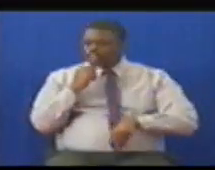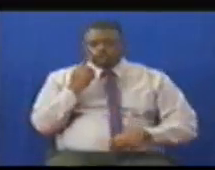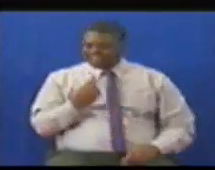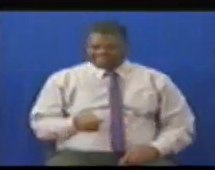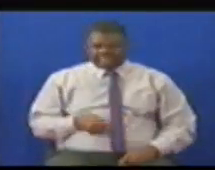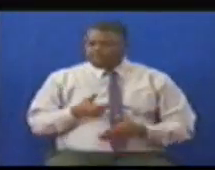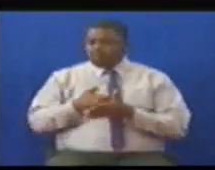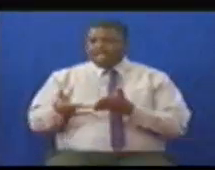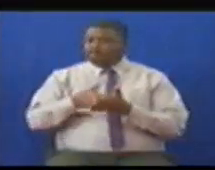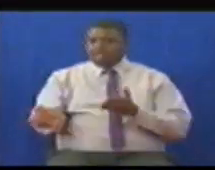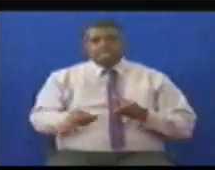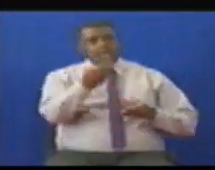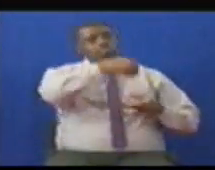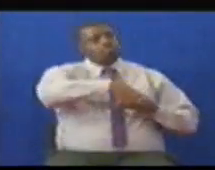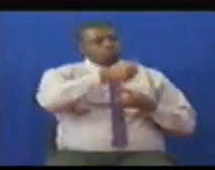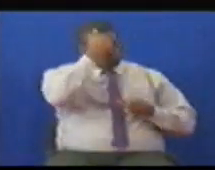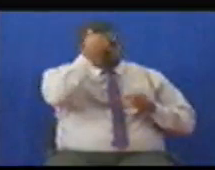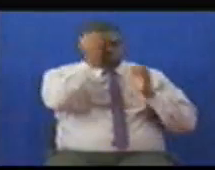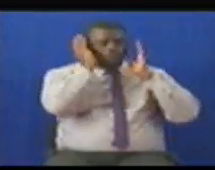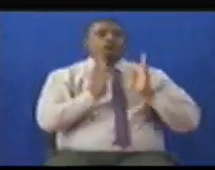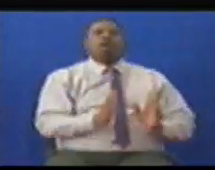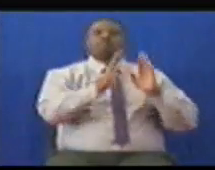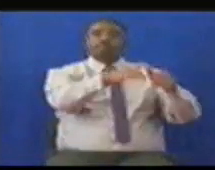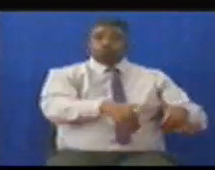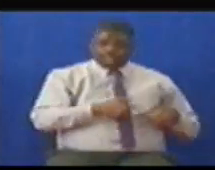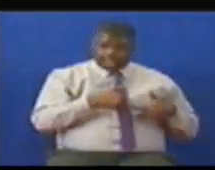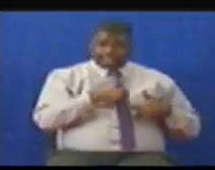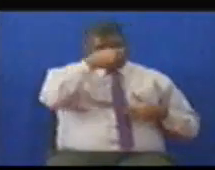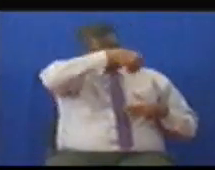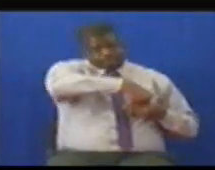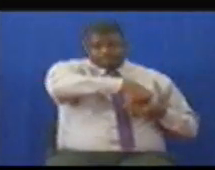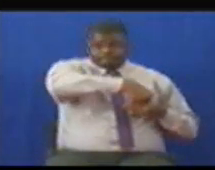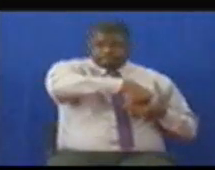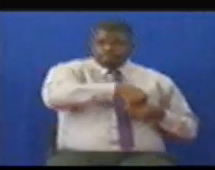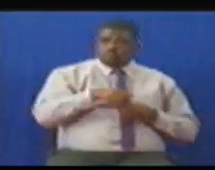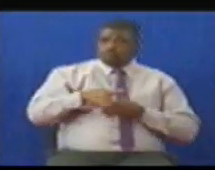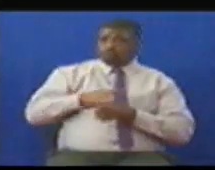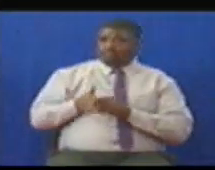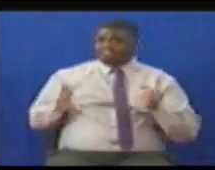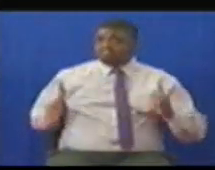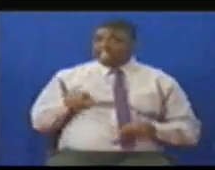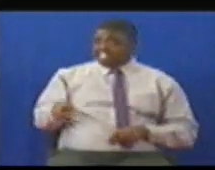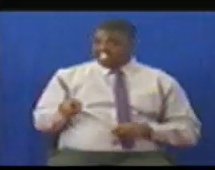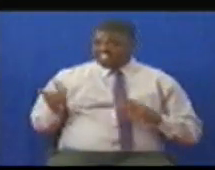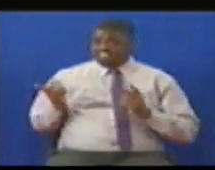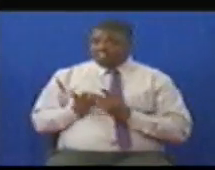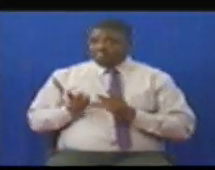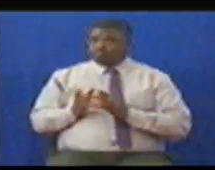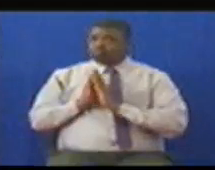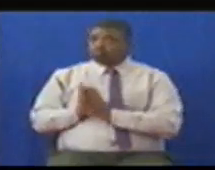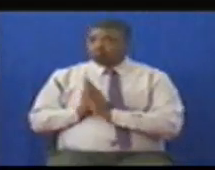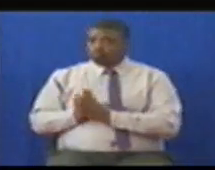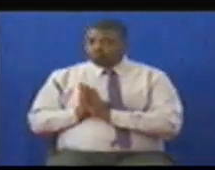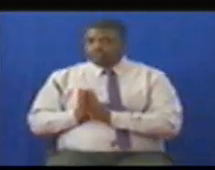za bunge rasmi za bunge Hansard. Mheshimiwa Spika, nitumie fursa hii kumshukuru sana Mheshimiwa